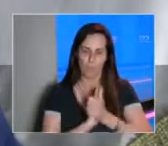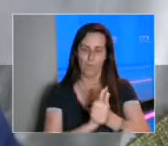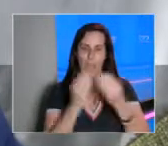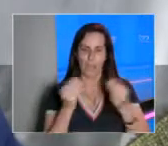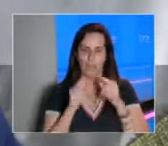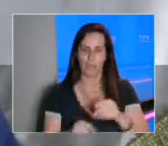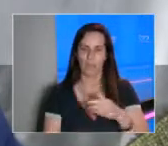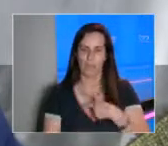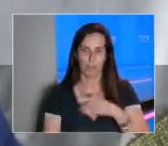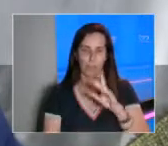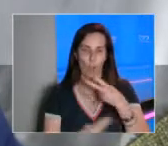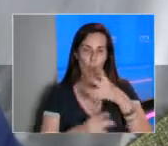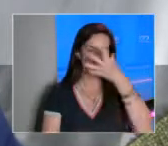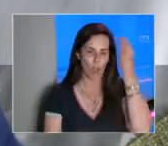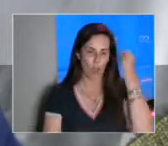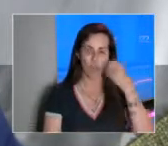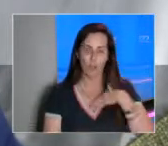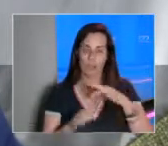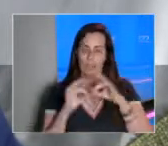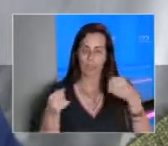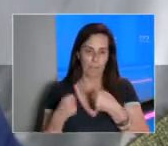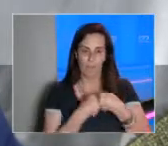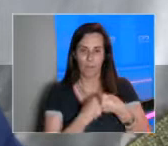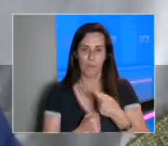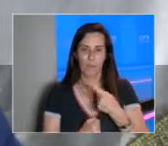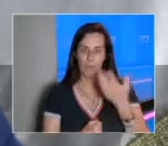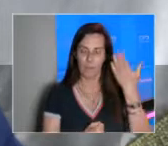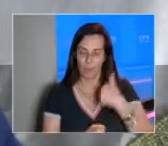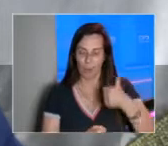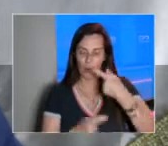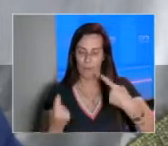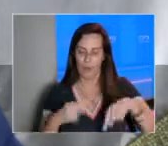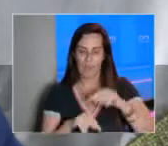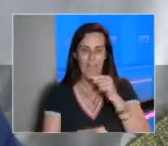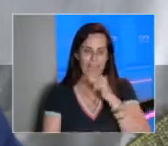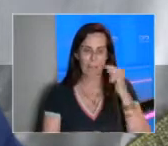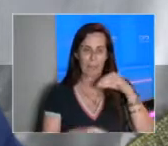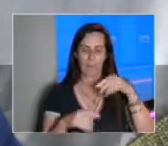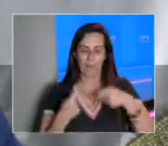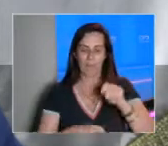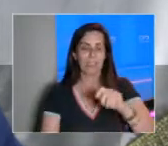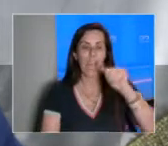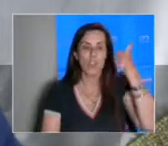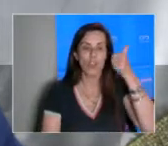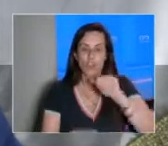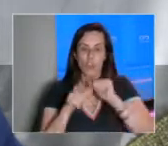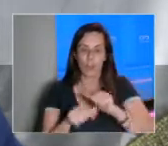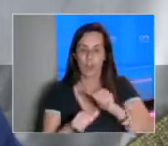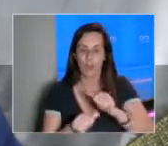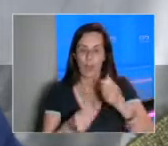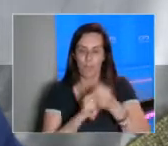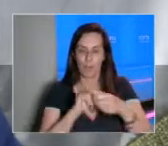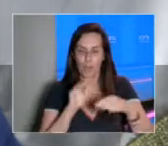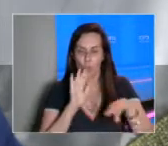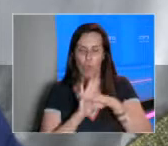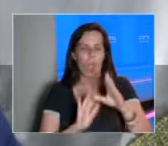העניין הזה, אני לא אשכח שאני התחלתי את המאבק הזה ועמדתי בראש ועדת הסמים, בתור חברת הכנסת הראשונה שתומכת בלגליזציה,